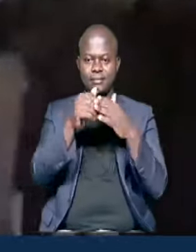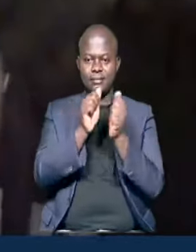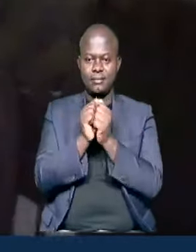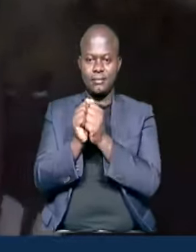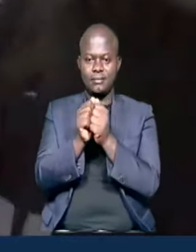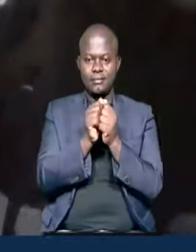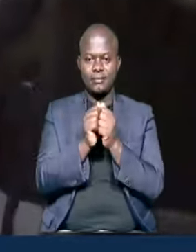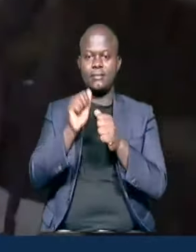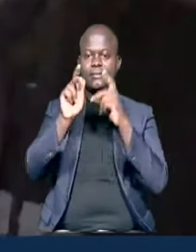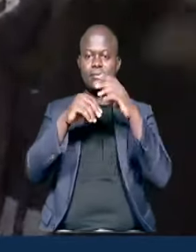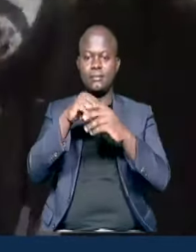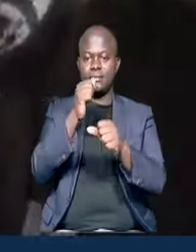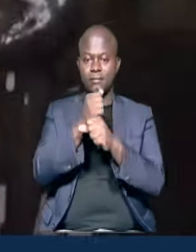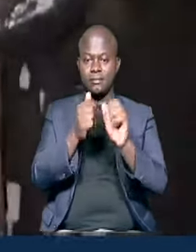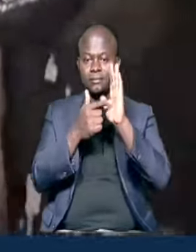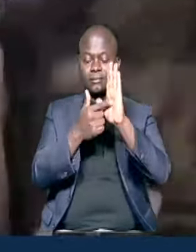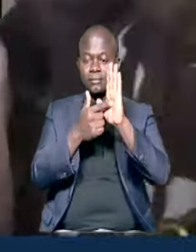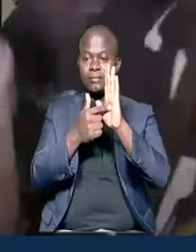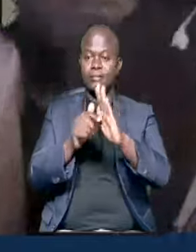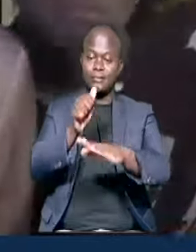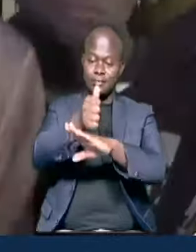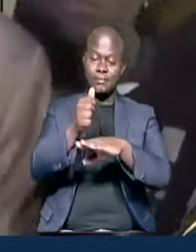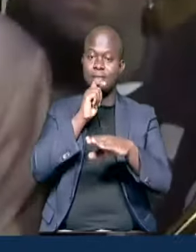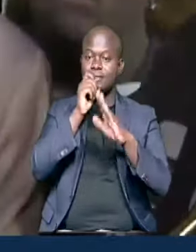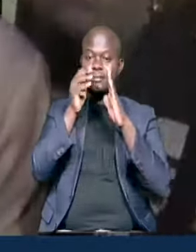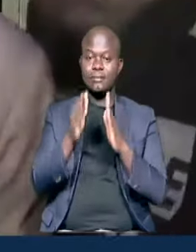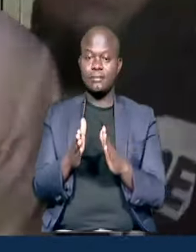yuko ngiye ku bantu bakora tezinyasi nk'umuntu